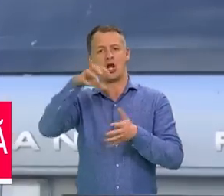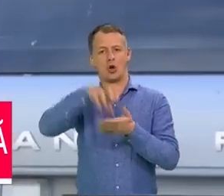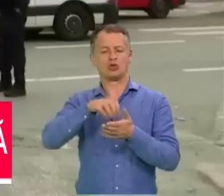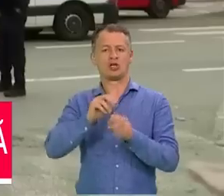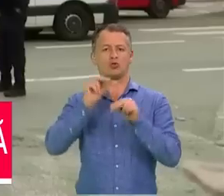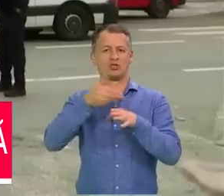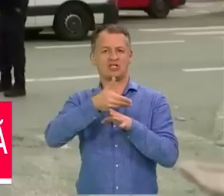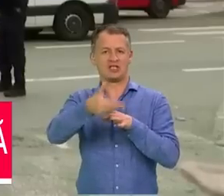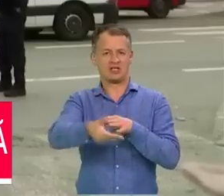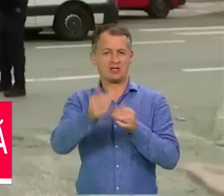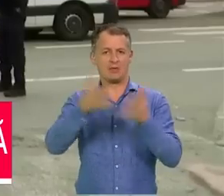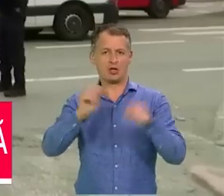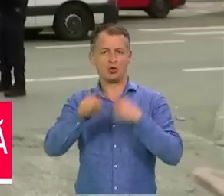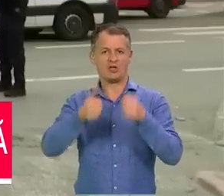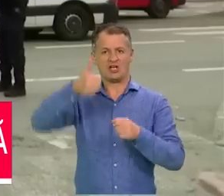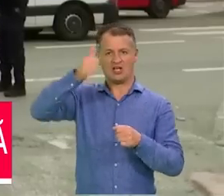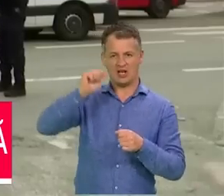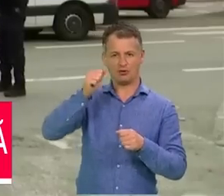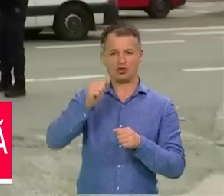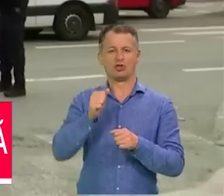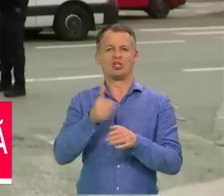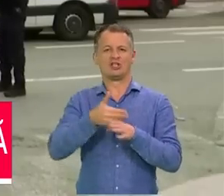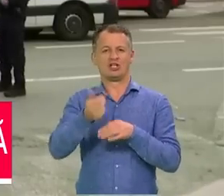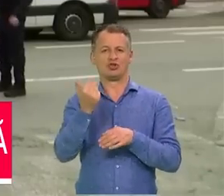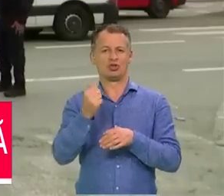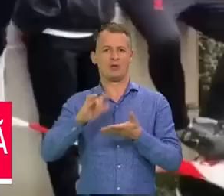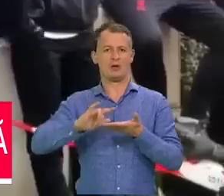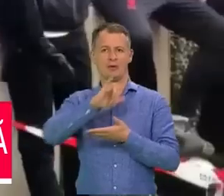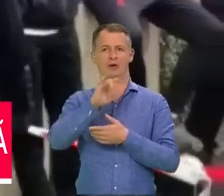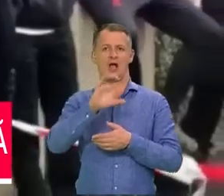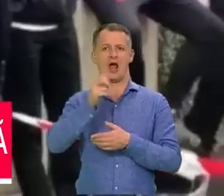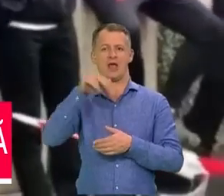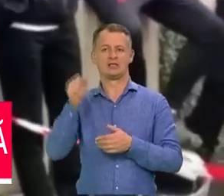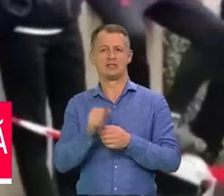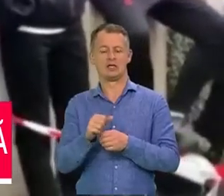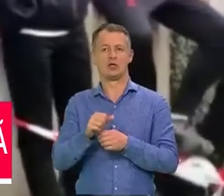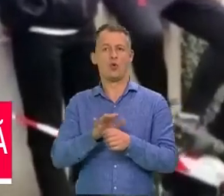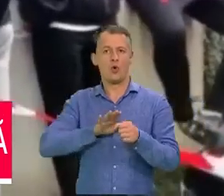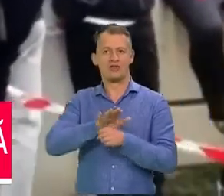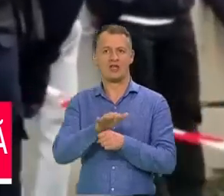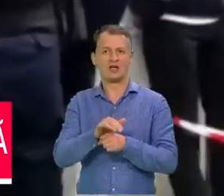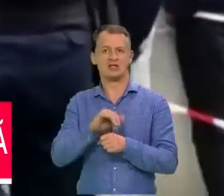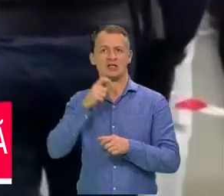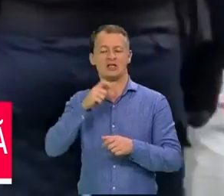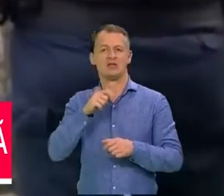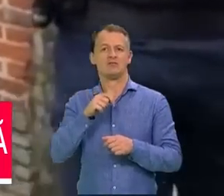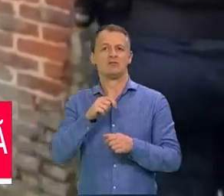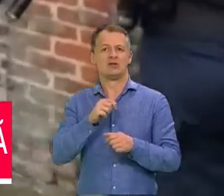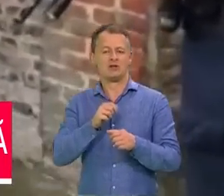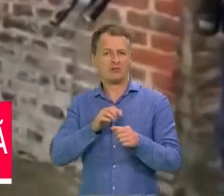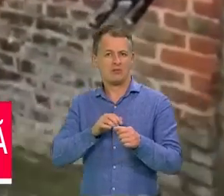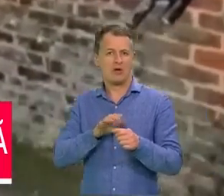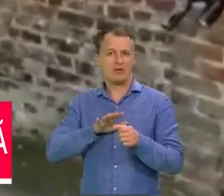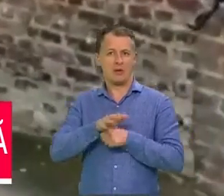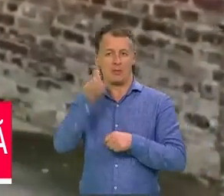fost haos pe 15 aeroporturi. La Cannes, o tentativă de asasinat a avut loc lângă o sinagogă. Un trecător a văzut